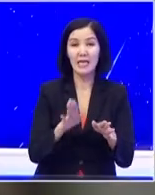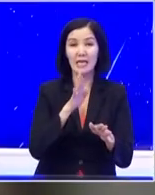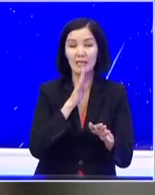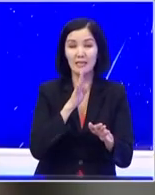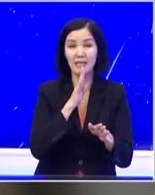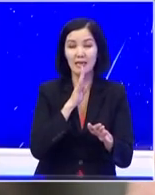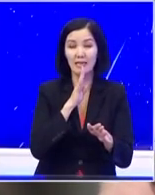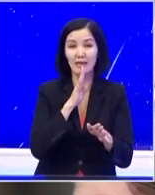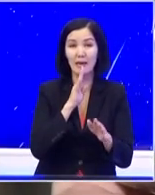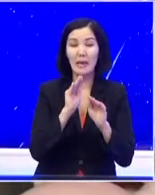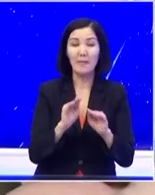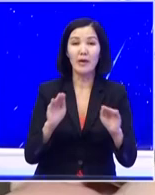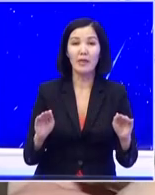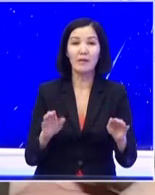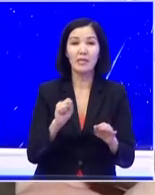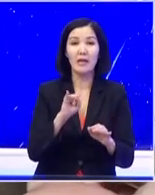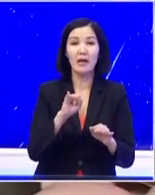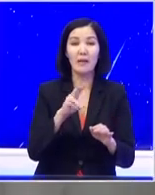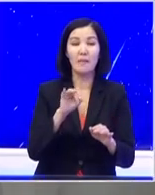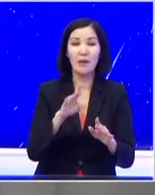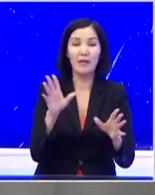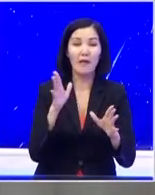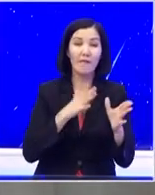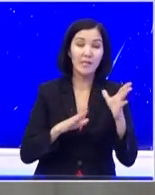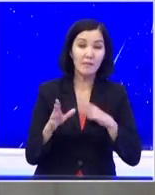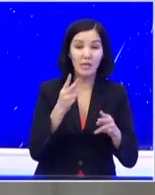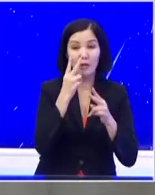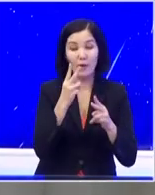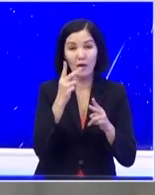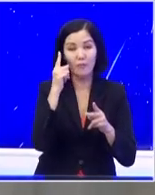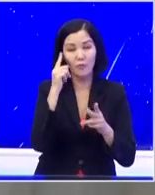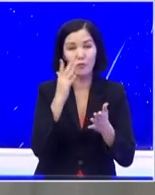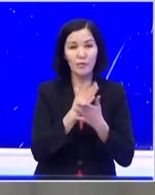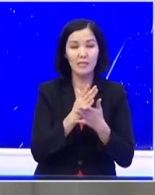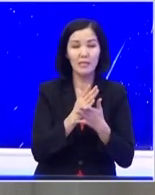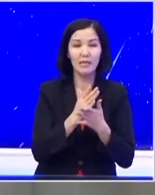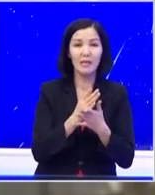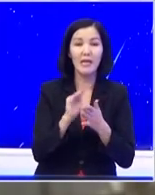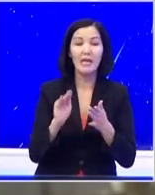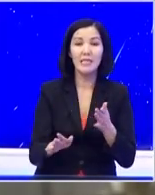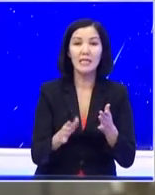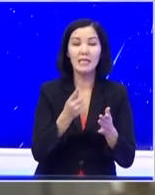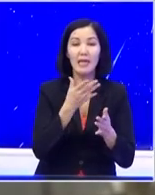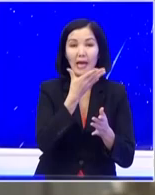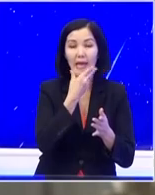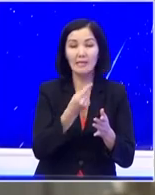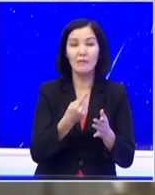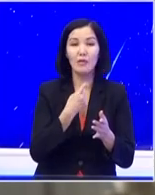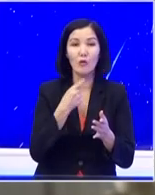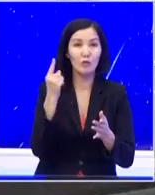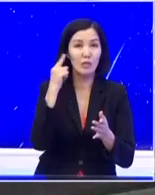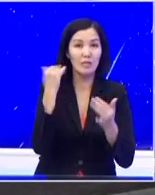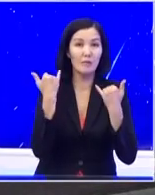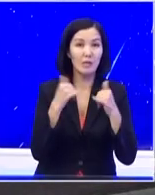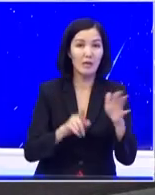өнерді алғаш балабақшадағы Айман есімді тәрбиешісі байқапты. Осылайша кішкентай ұнжудың әсемінін өзгелерде тыңдап